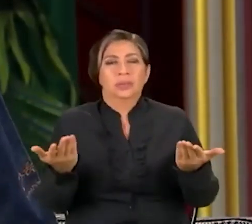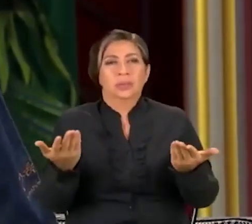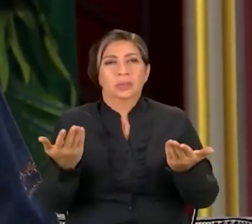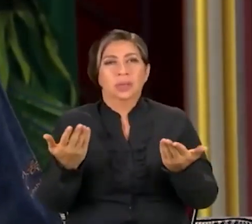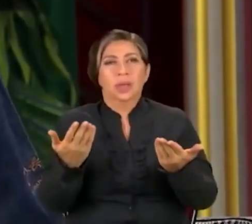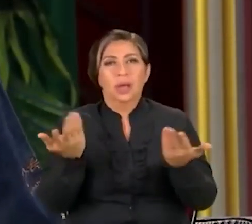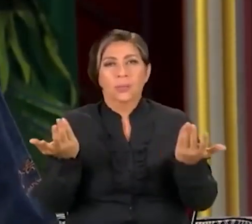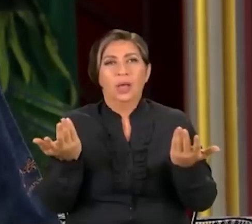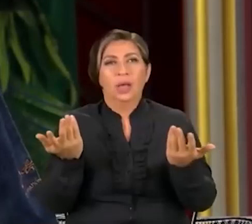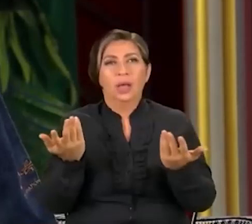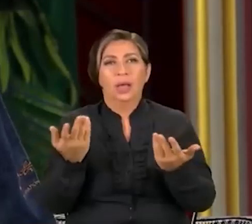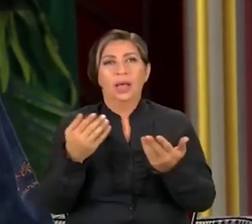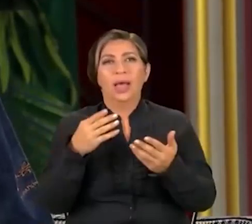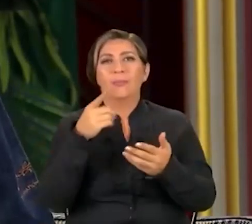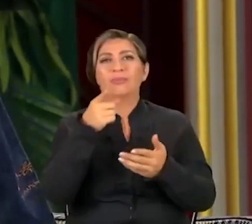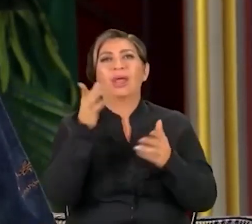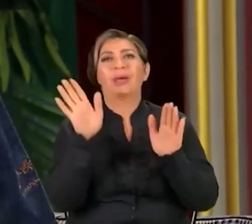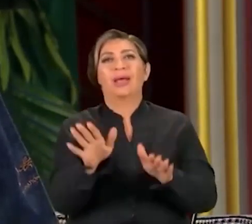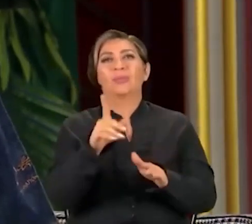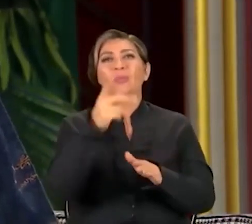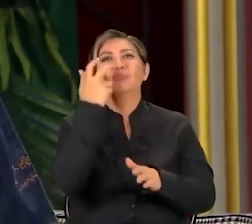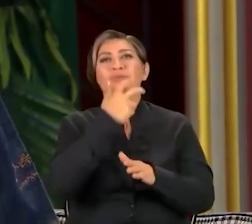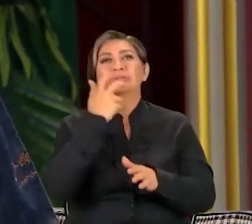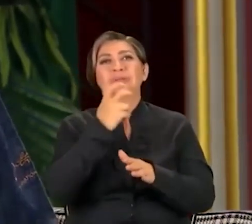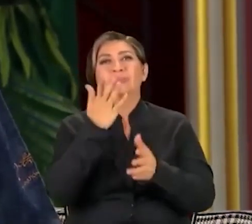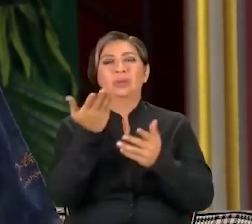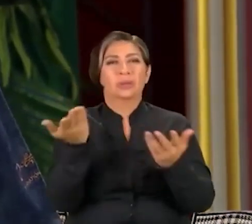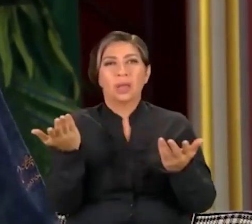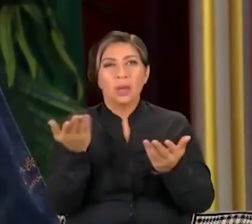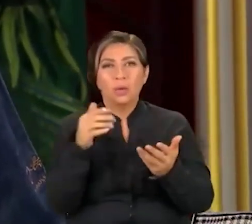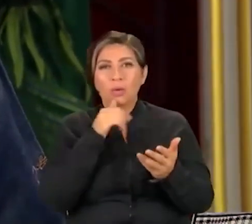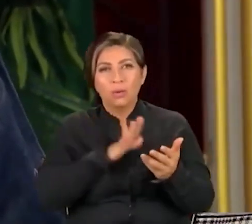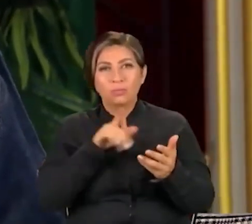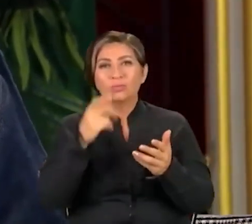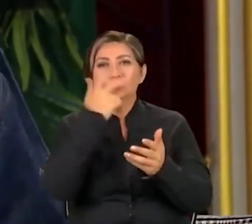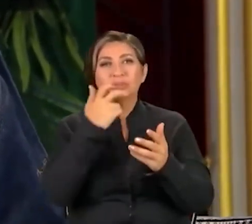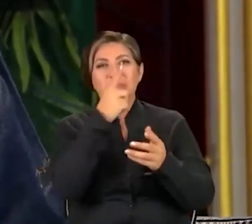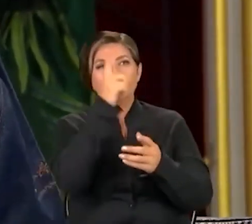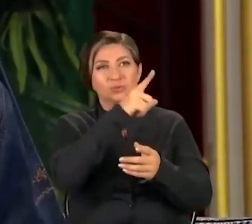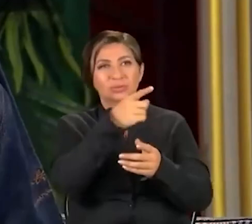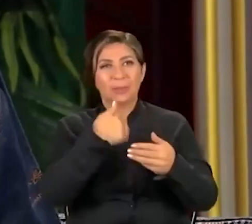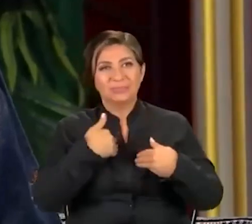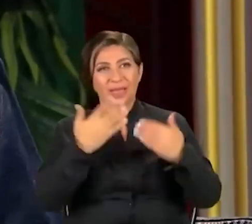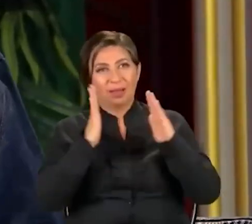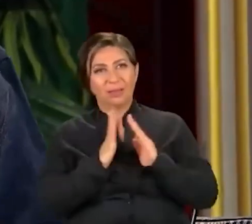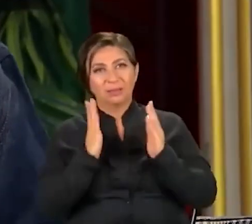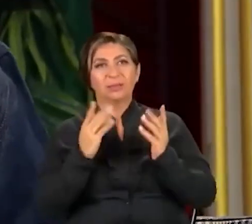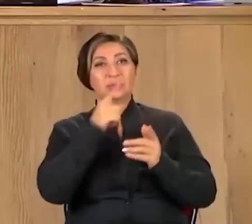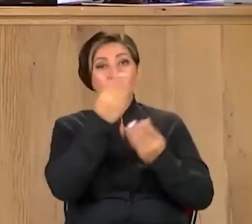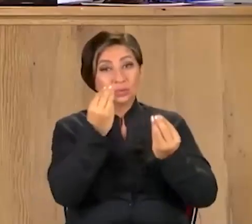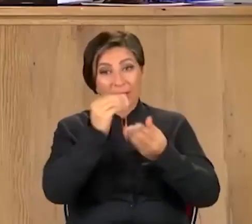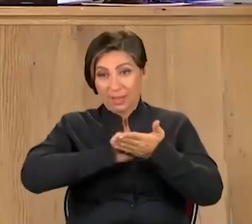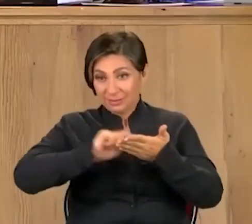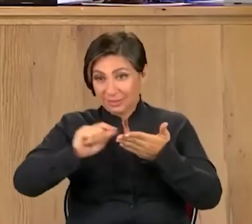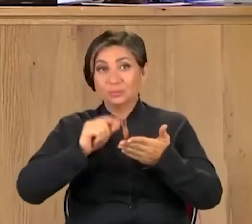Ama böyle bir, aa bunlara mı kaldı bu müzik piyasası falan filan. Oğlum bu müzik piyasası sizin yüzünüzden bize kaldı belki de. Siz düzgün